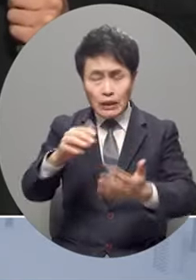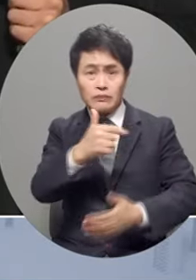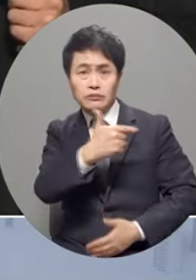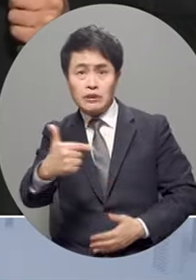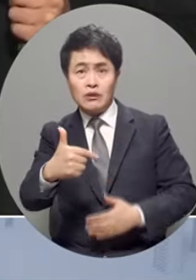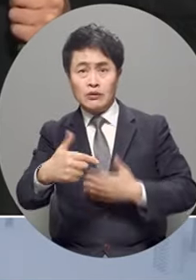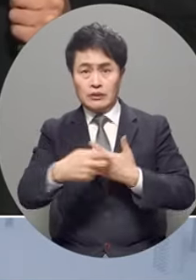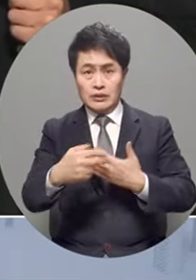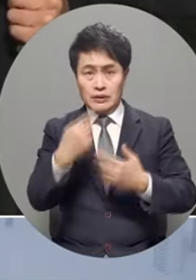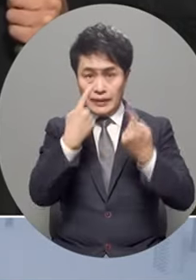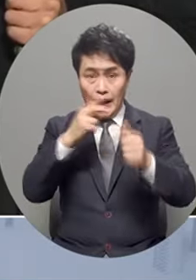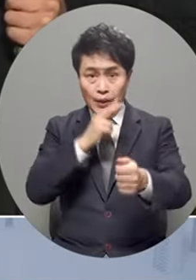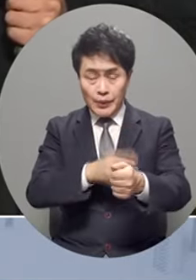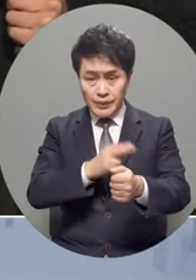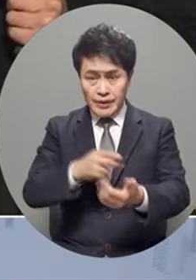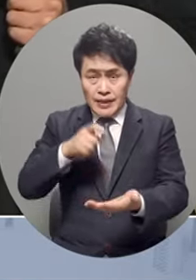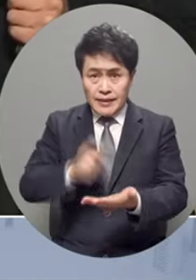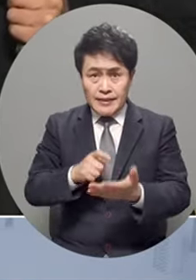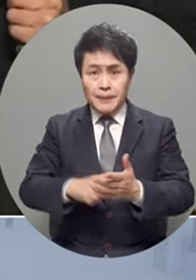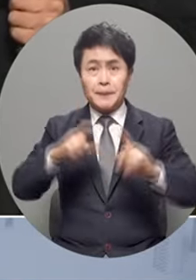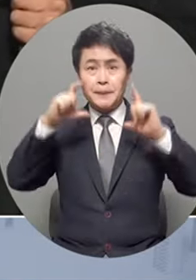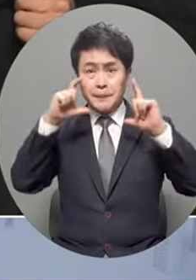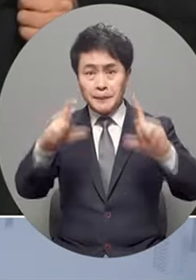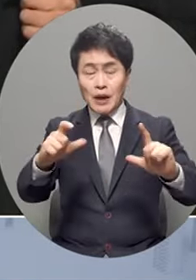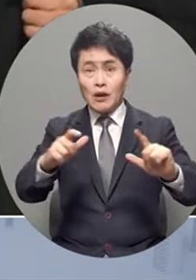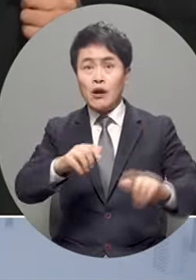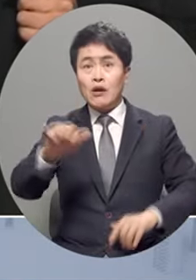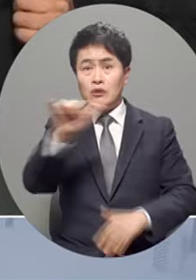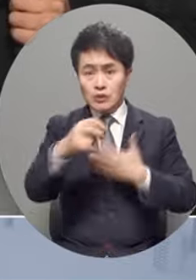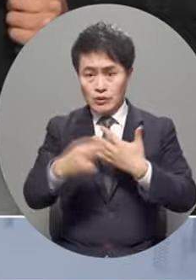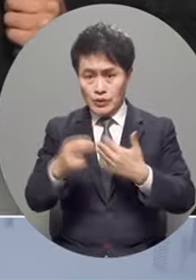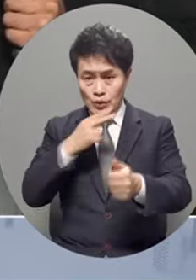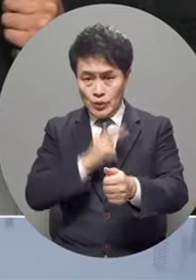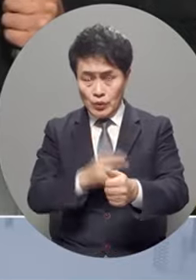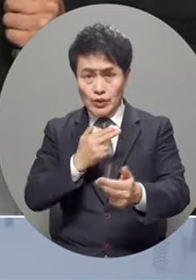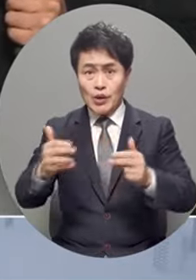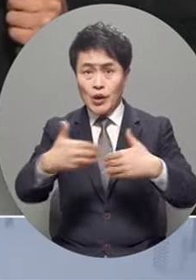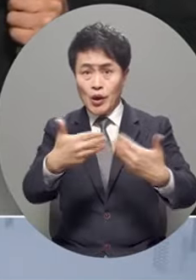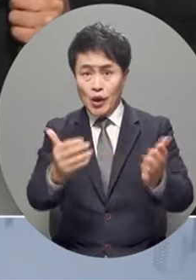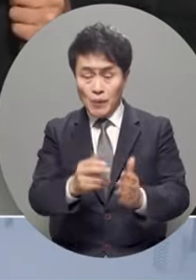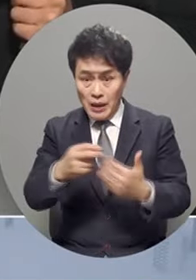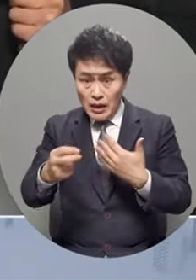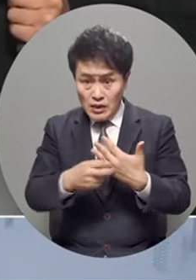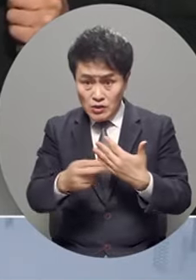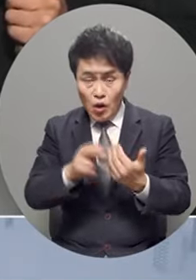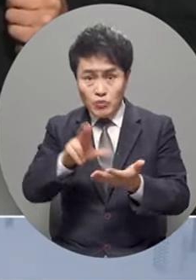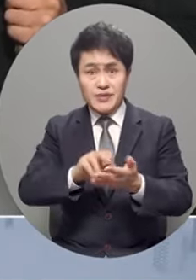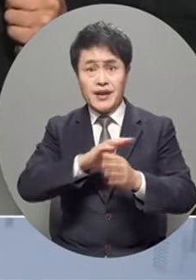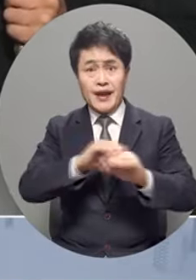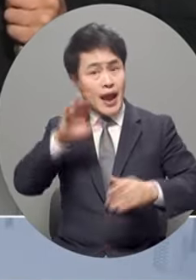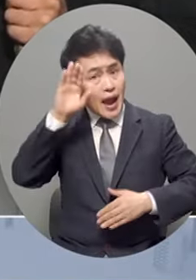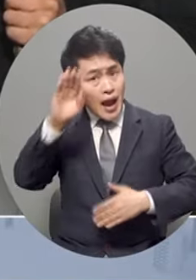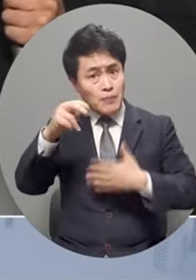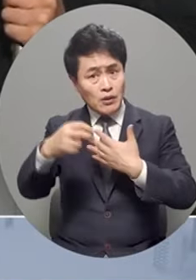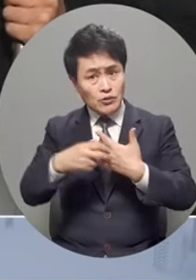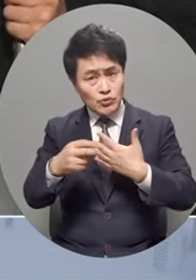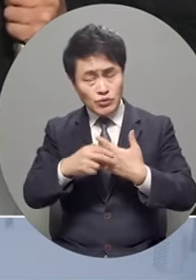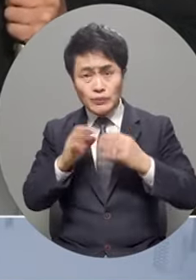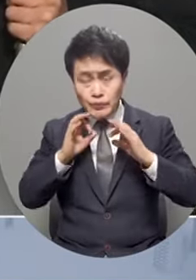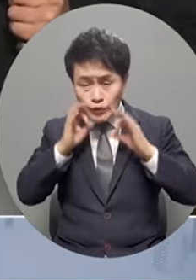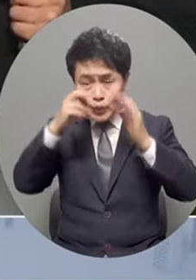의대 교수들이 긴급 성명을 냈는데요. 전국 의과대학 교수협의회는 의료 공백을 메우기 위해 앞으로도 진료에 최선을